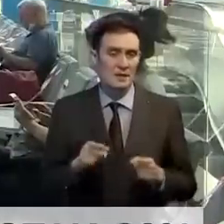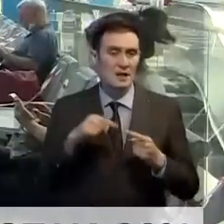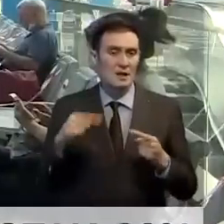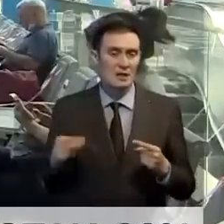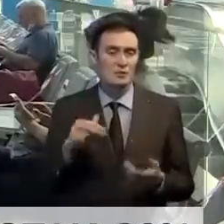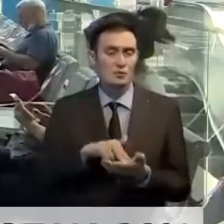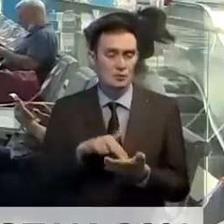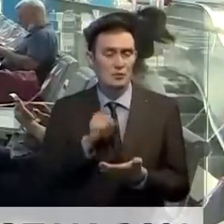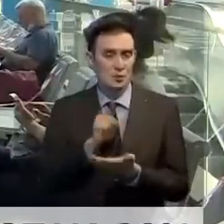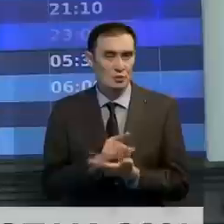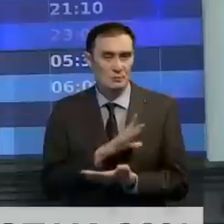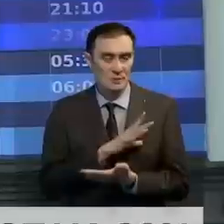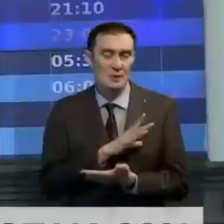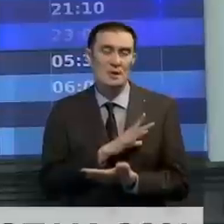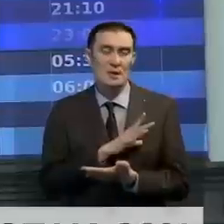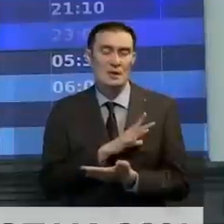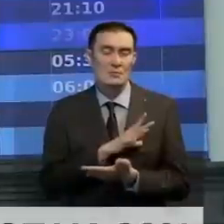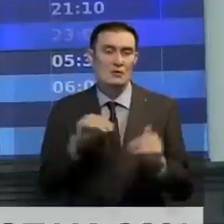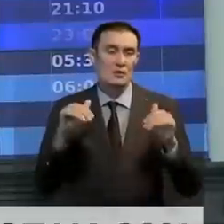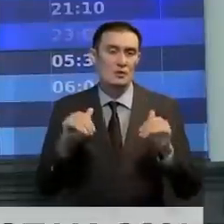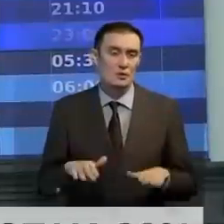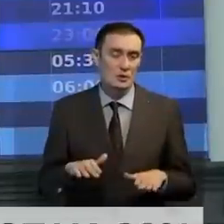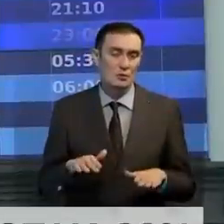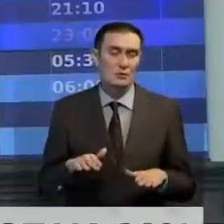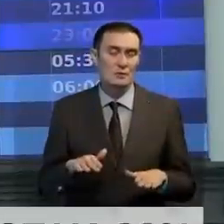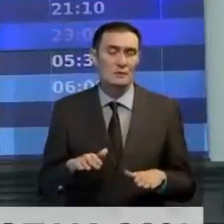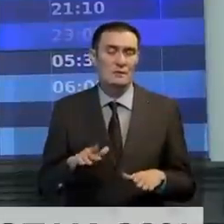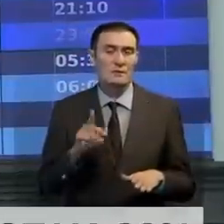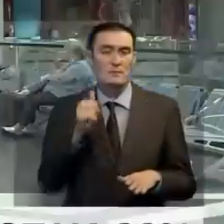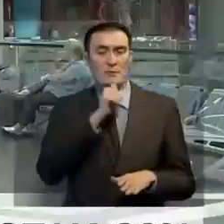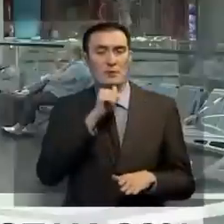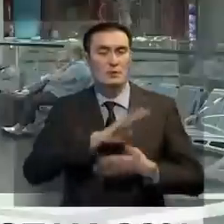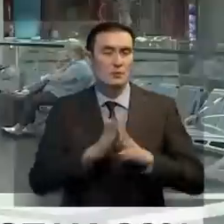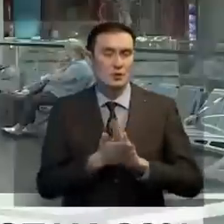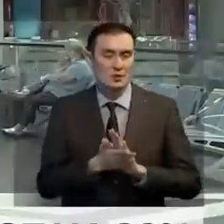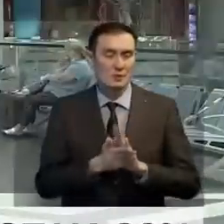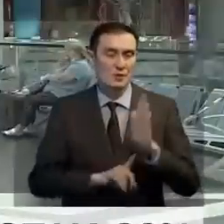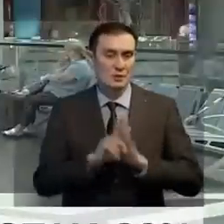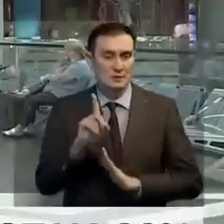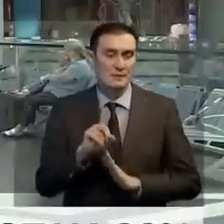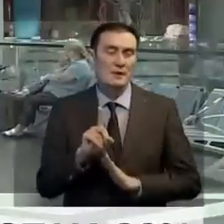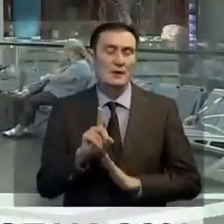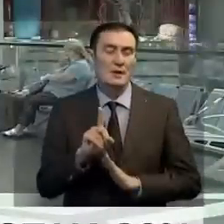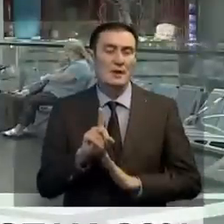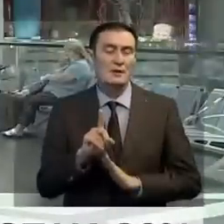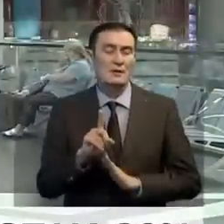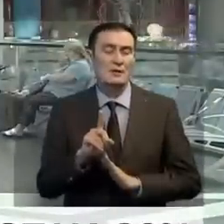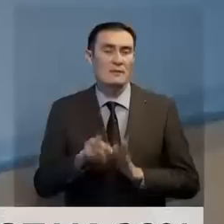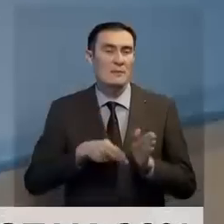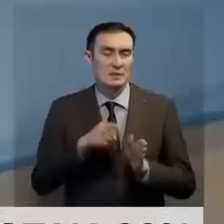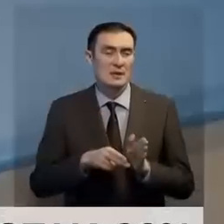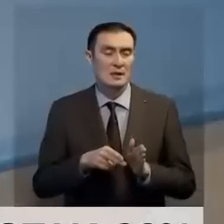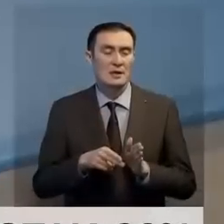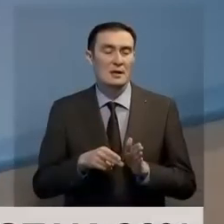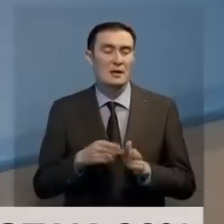стоимости должна быть. А именно мы пока решили только в коммерческих поездах, в пилотном режиме, не в социально значимых маршрутах, а именно